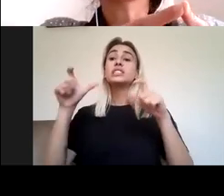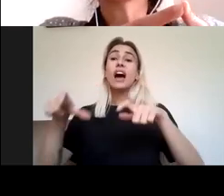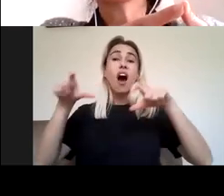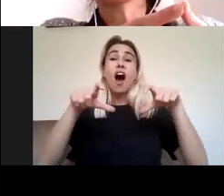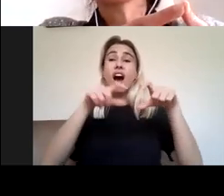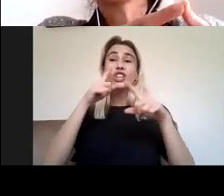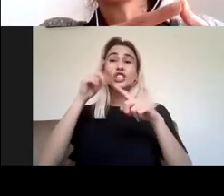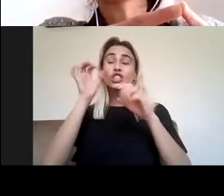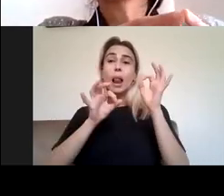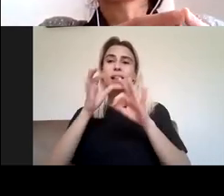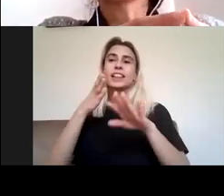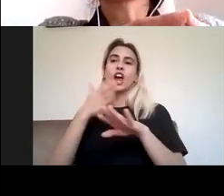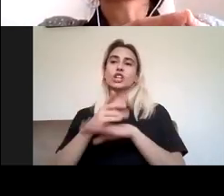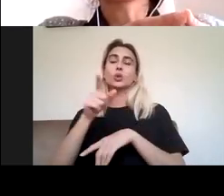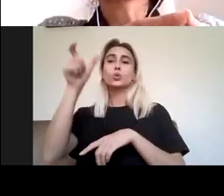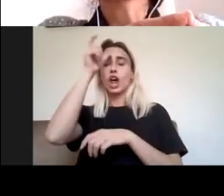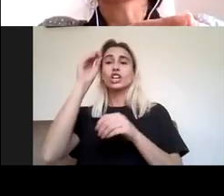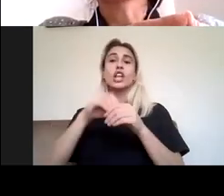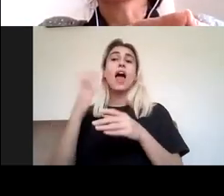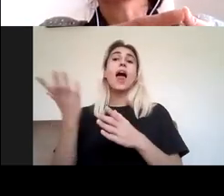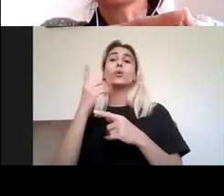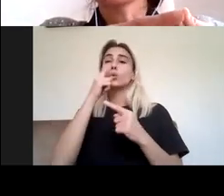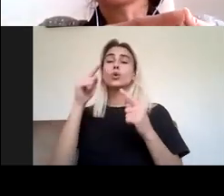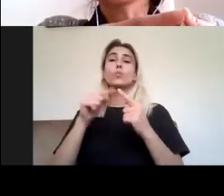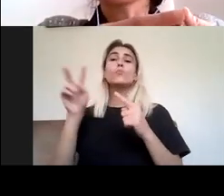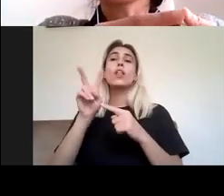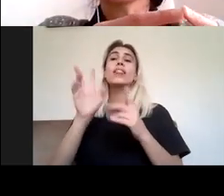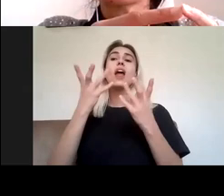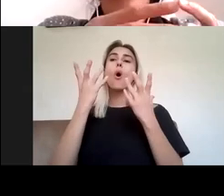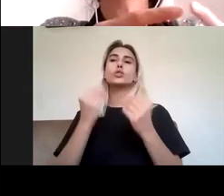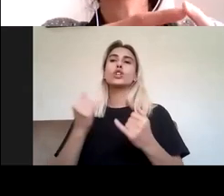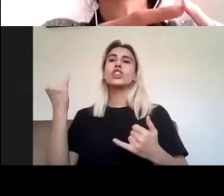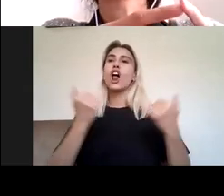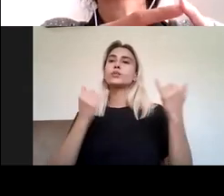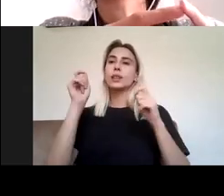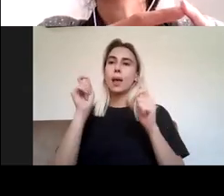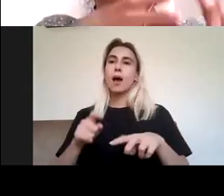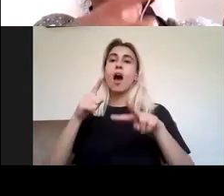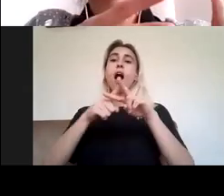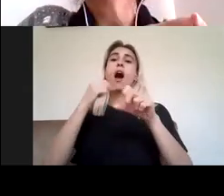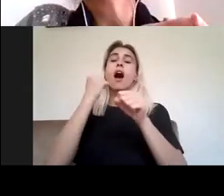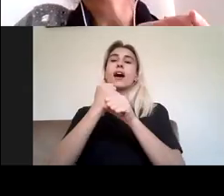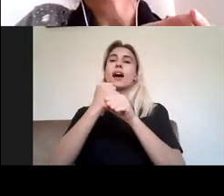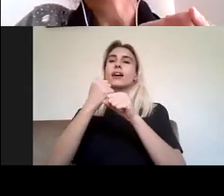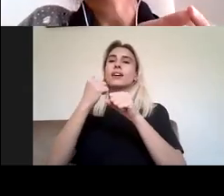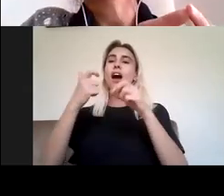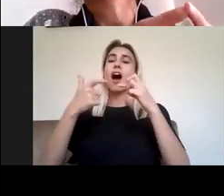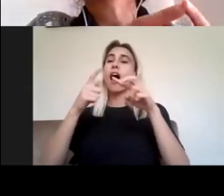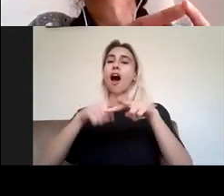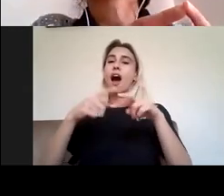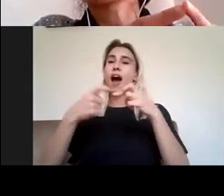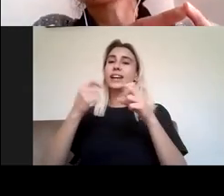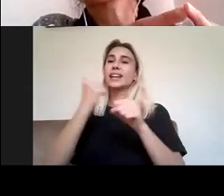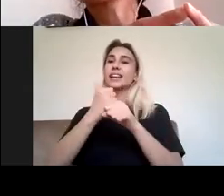gerçekleştirildi. Türkiye için en uygun modellerin neler olacağına dair tartışmalar yapıldı. Ar-Ge çalışmaları üzerine gerçekleştirilmiş